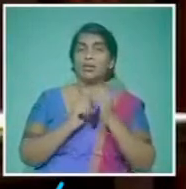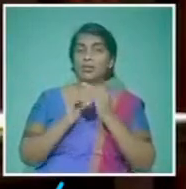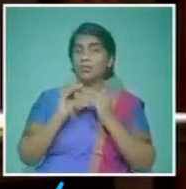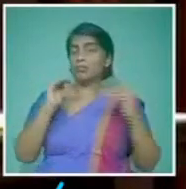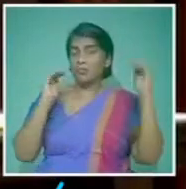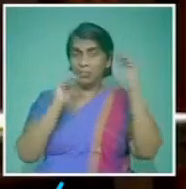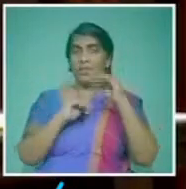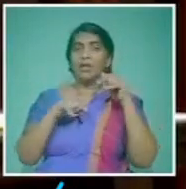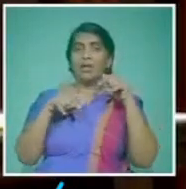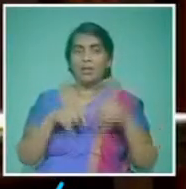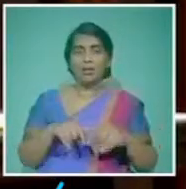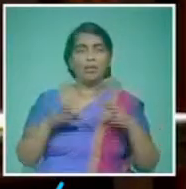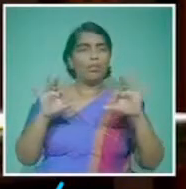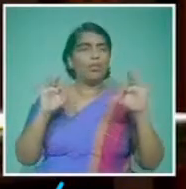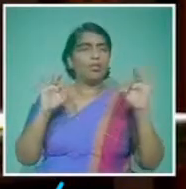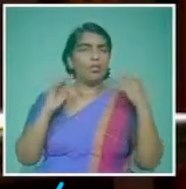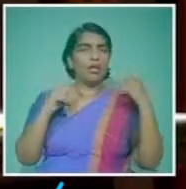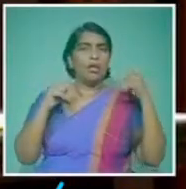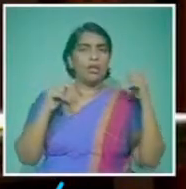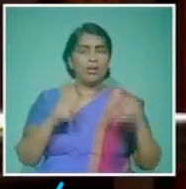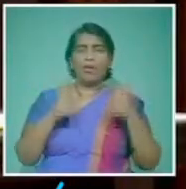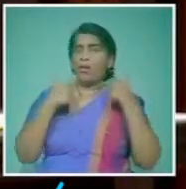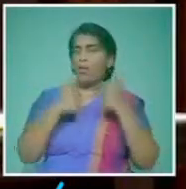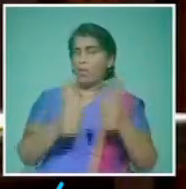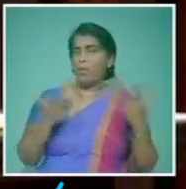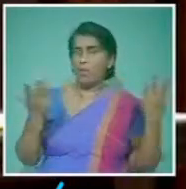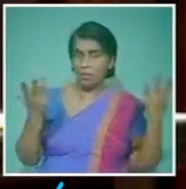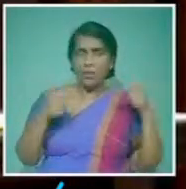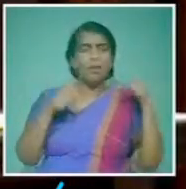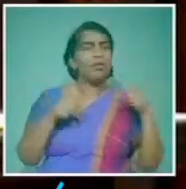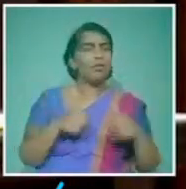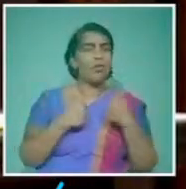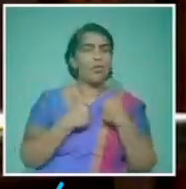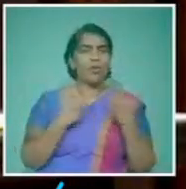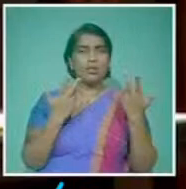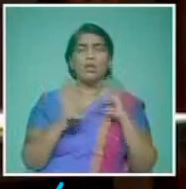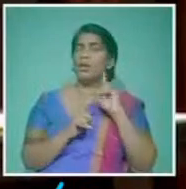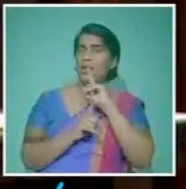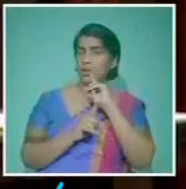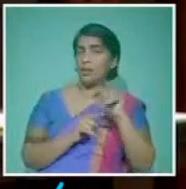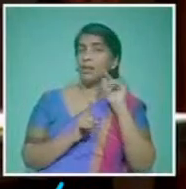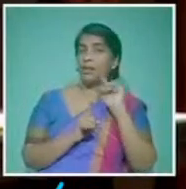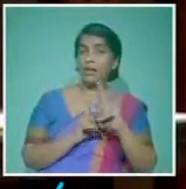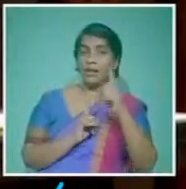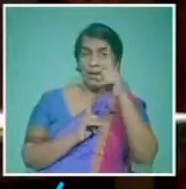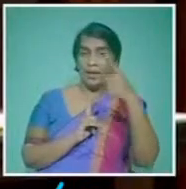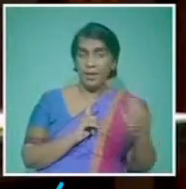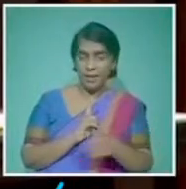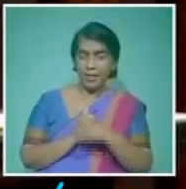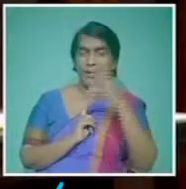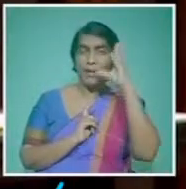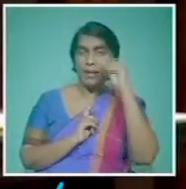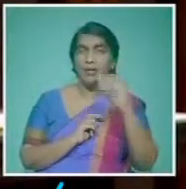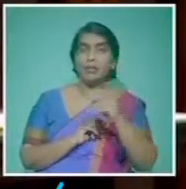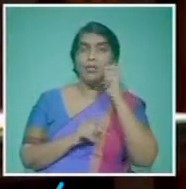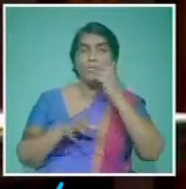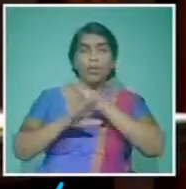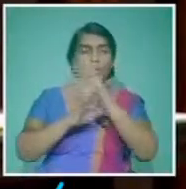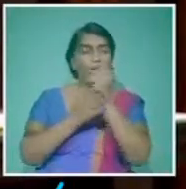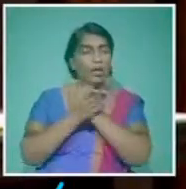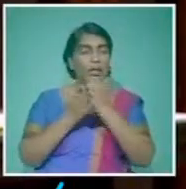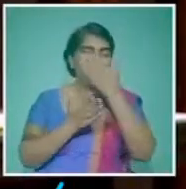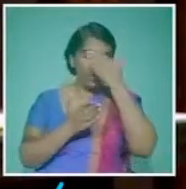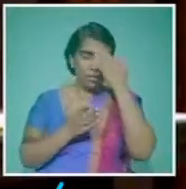එක අද වෙනකොට දුර්වලයි අද වෙනකොට හරි නෑ අද වෙනකොට මේක හොඳ නෑ කියලා කියනවා හැබැයි එක රැයක් තුල සිවිල් ඇඩ්මිනිස්ට්‍රේෂන් එකේ හිටපු සියලු දෙමළ